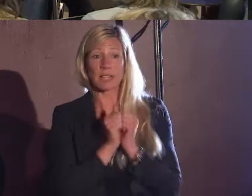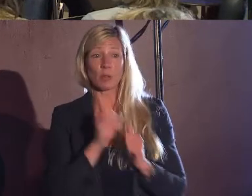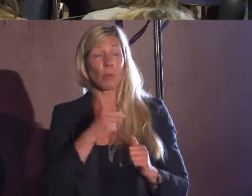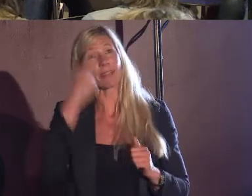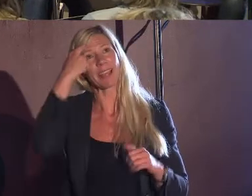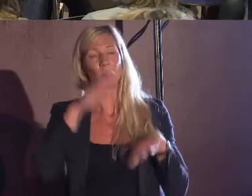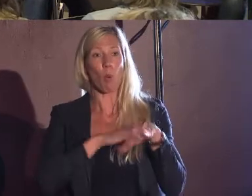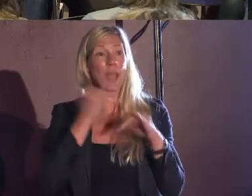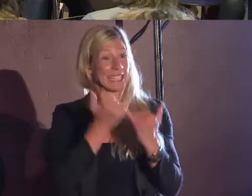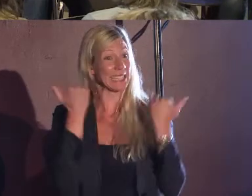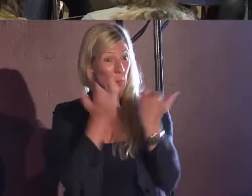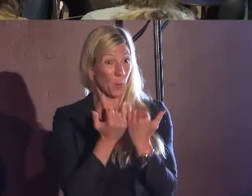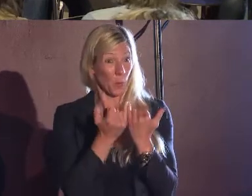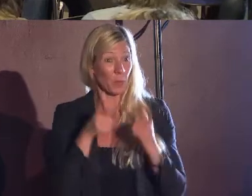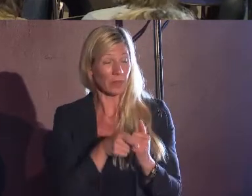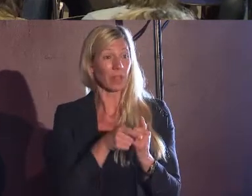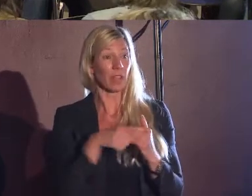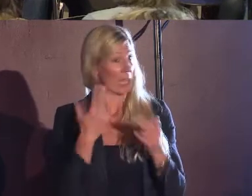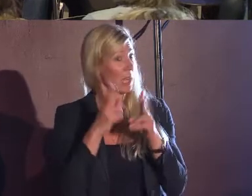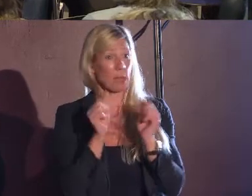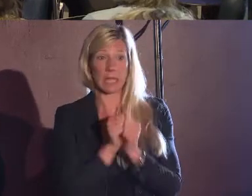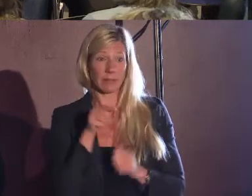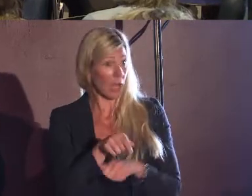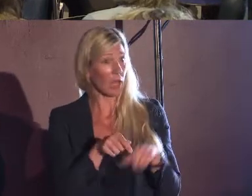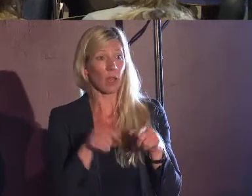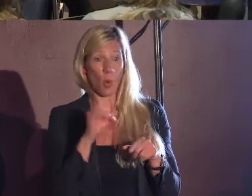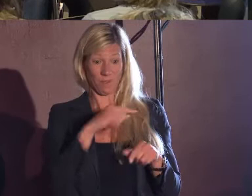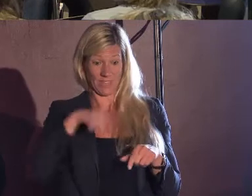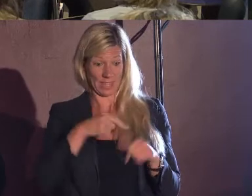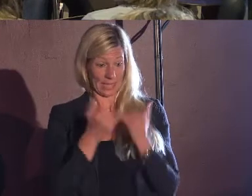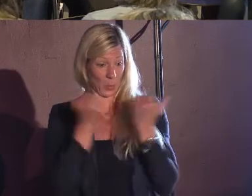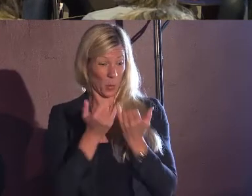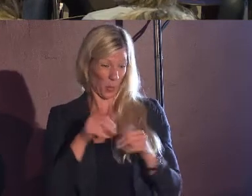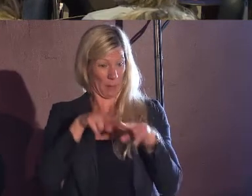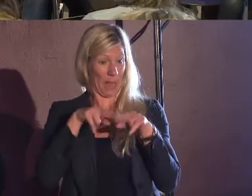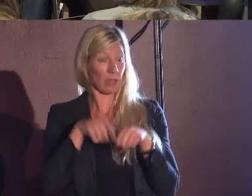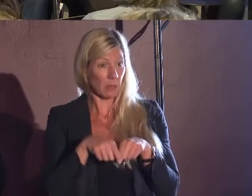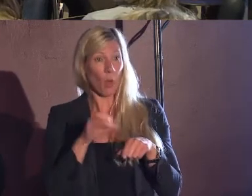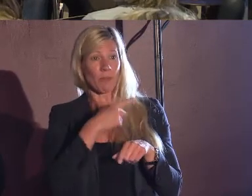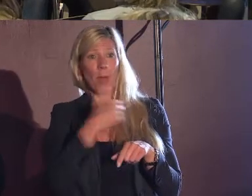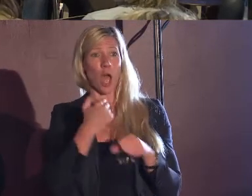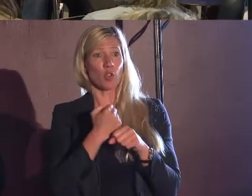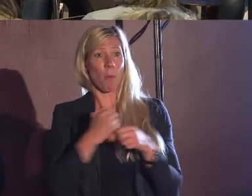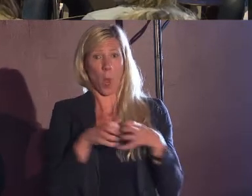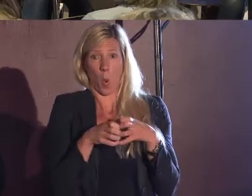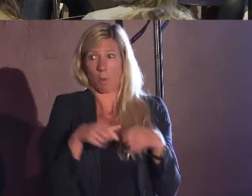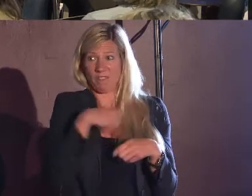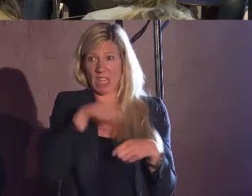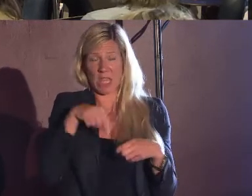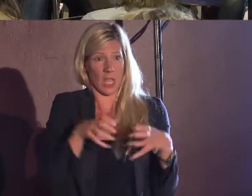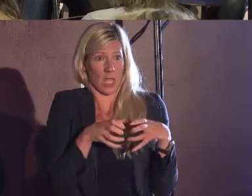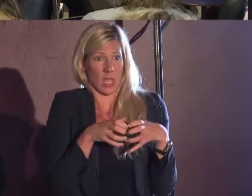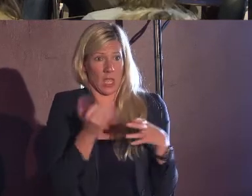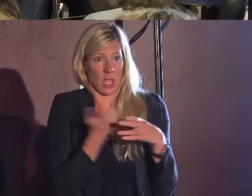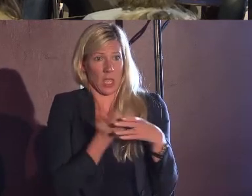till nivån institution, så är det ju på samma sätt där. Om vi som institution jobbar bara med oss själva och inte vågar